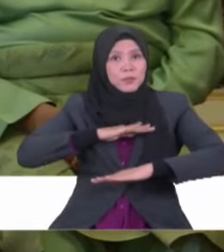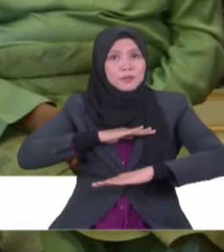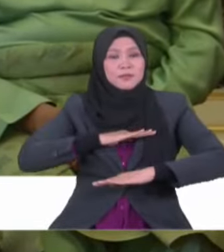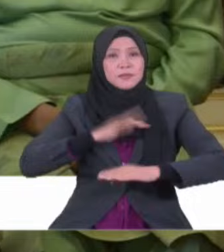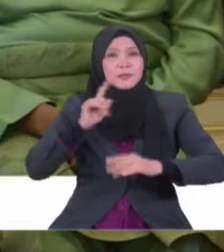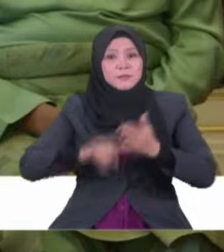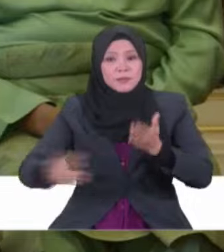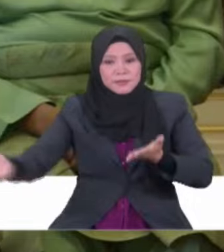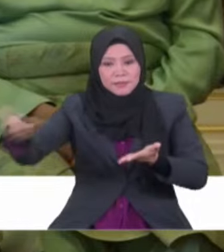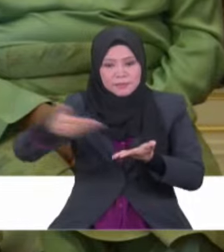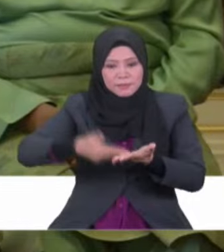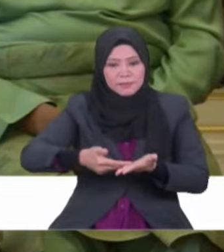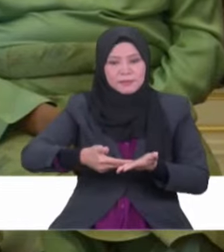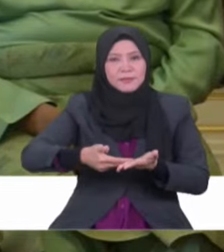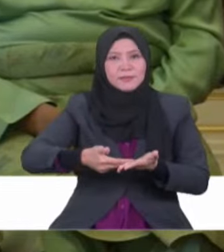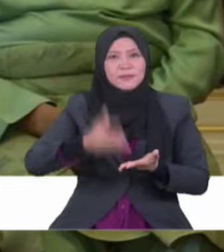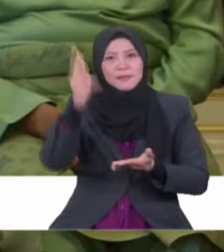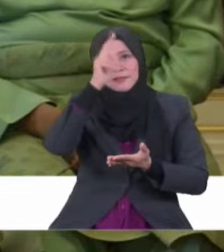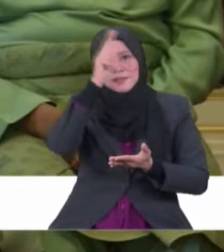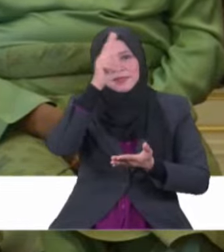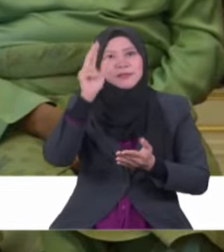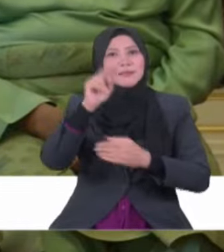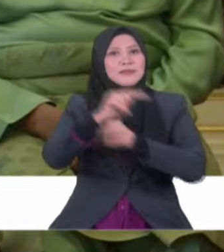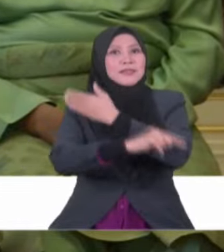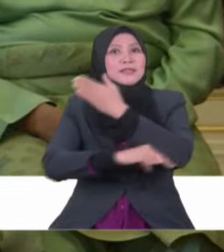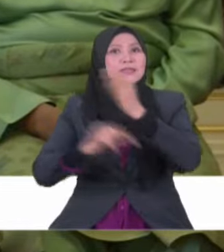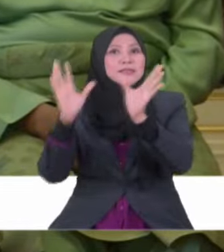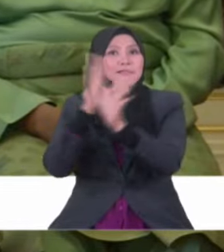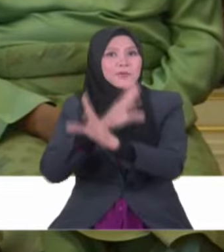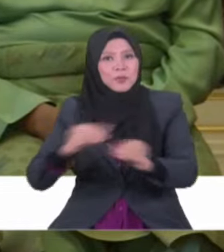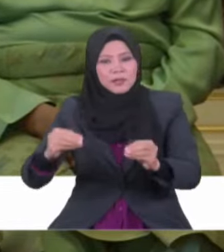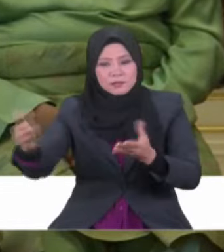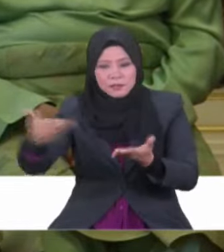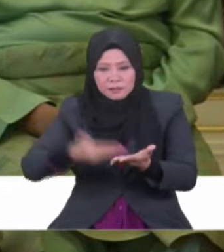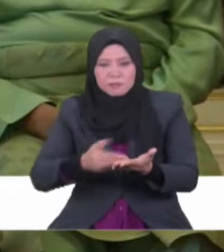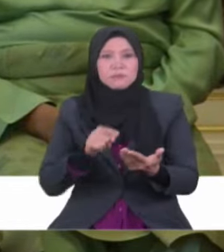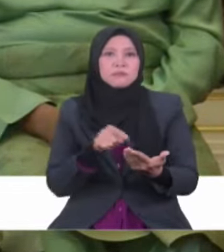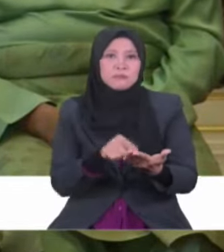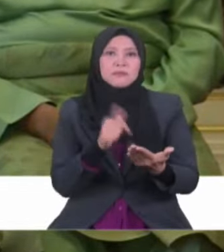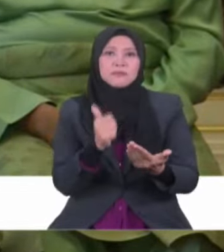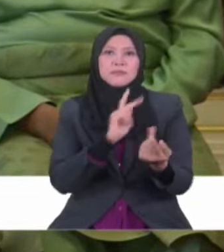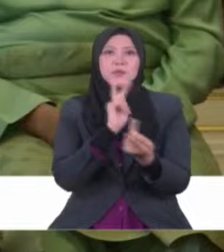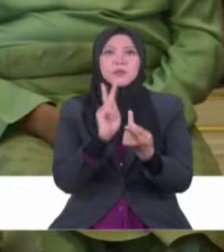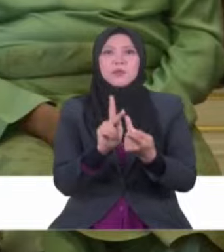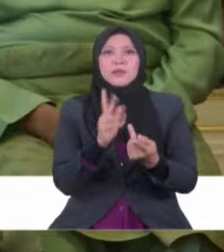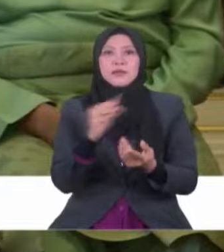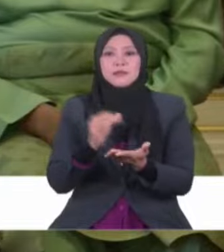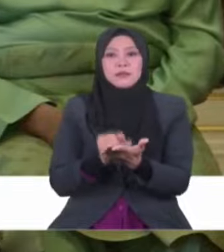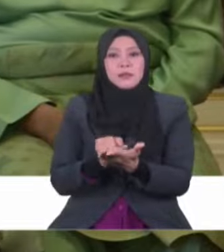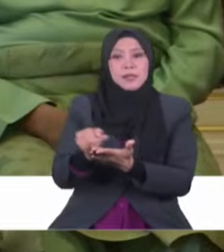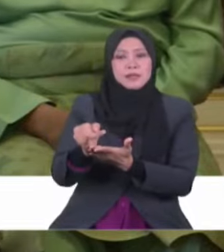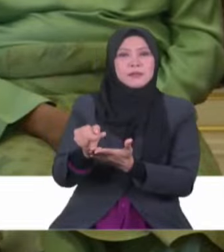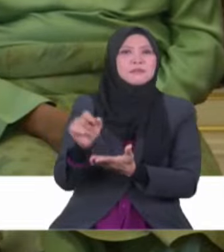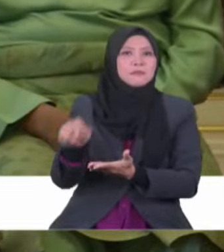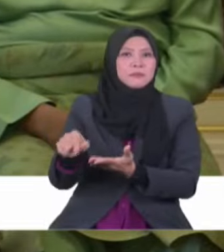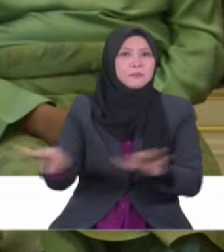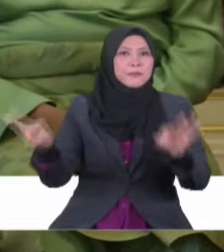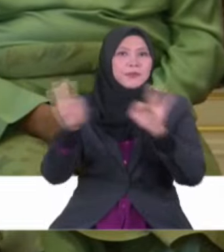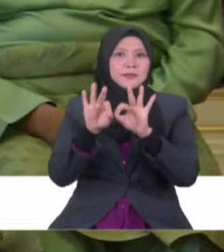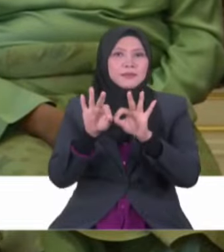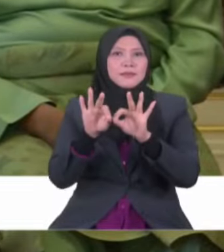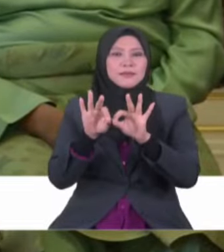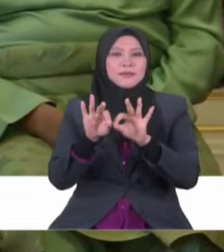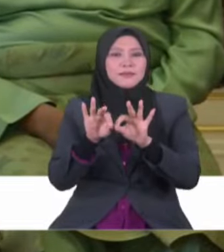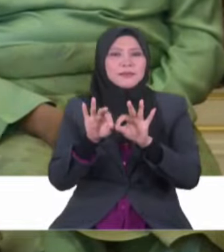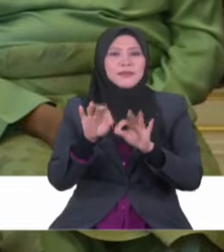kepada cadangan dikemukakan oleh Kerajaan Negeri Sarawak. Cadangan itu sesuai. Dan integritinya itu tidak dipertikai. Itu yang bagi saya